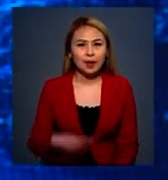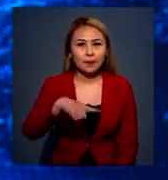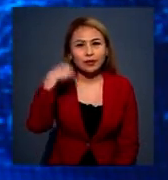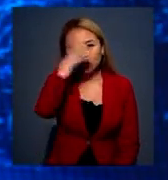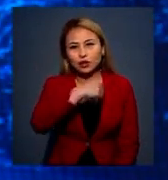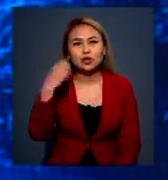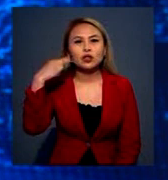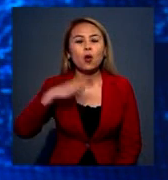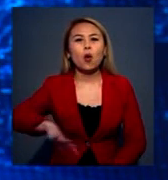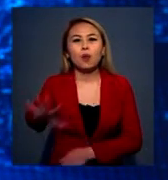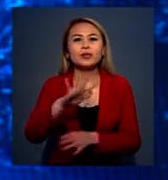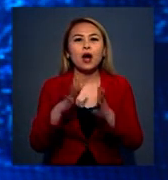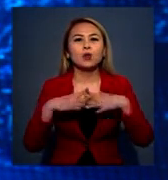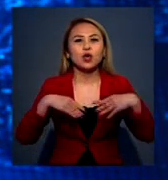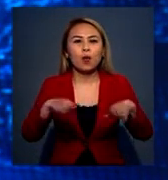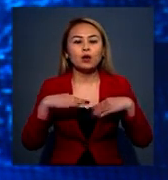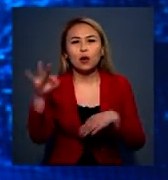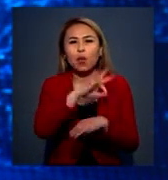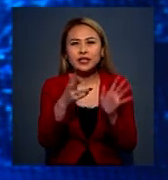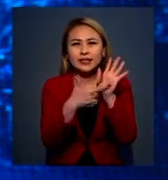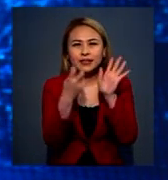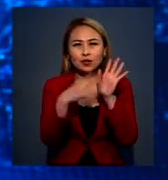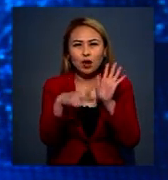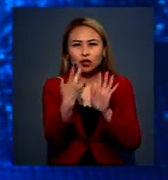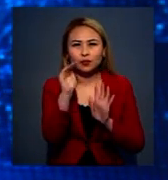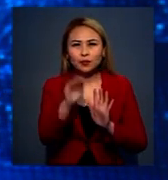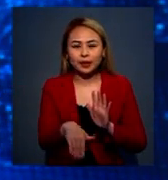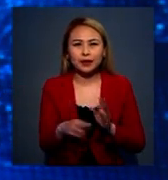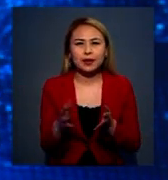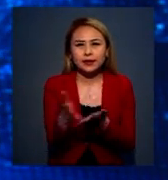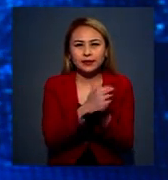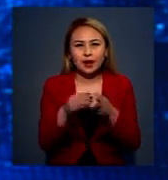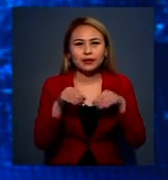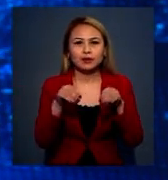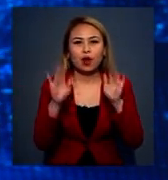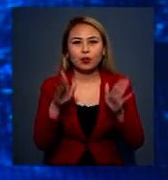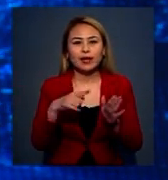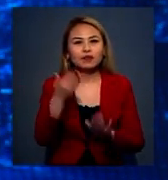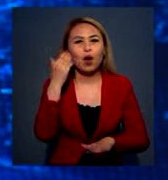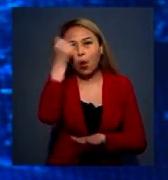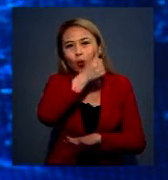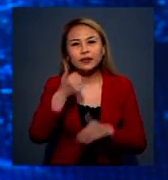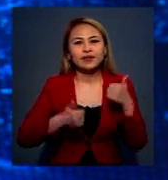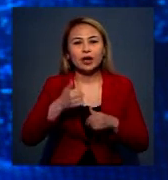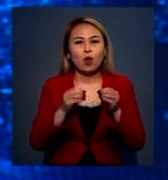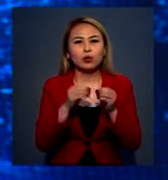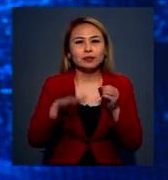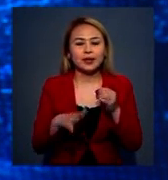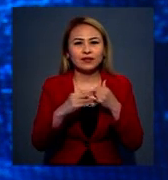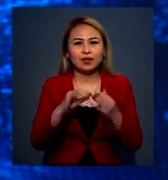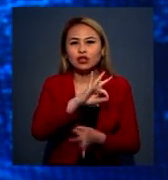Биыл Түркістан облысында ауыл шаруашылығы дақылдары 823 мың гектар алқапқа егіледі. Бұл өткен жылмен салыстырғанда 10 мың гектарға